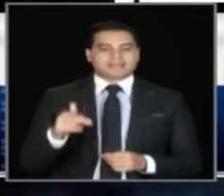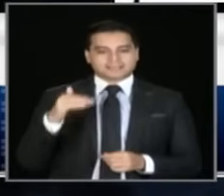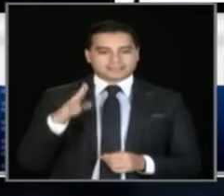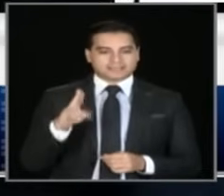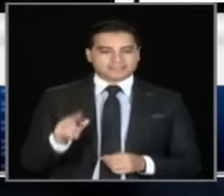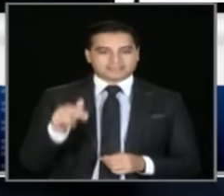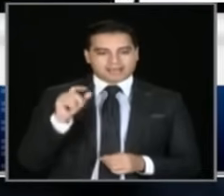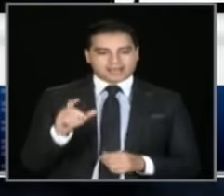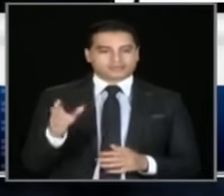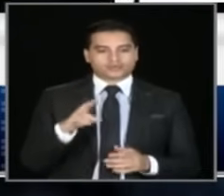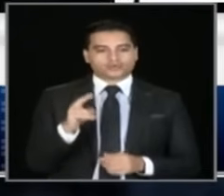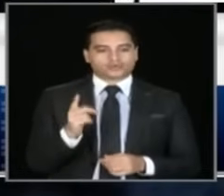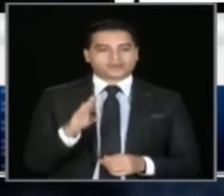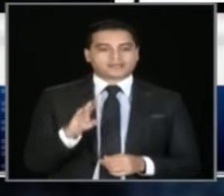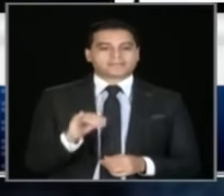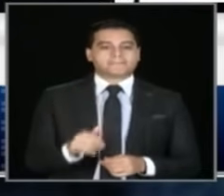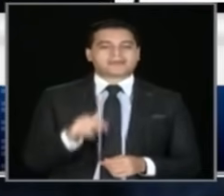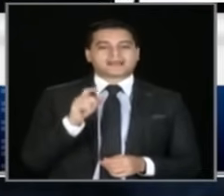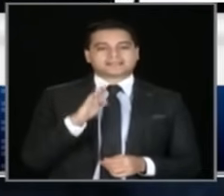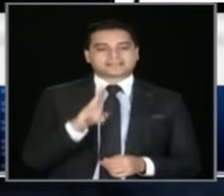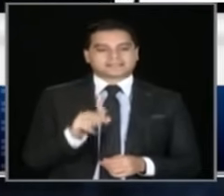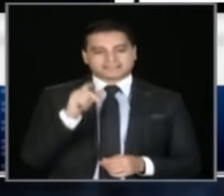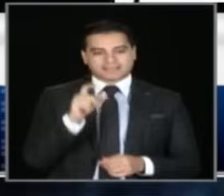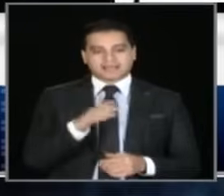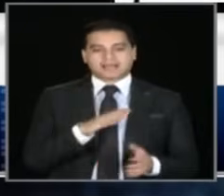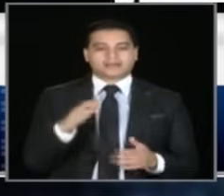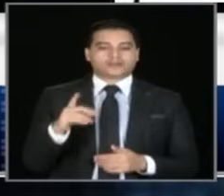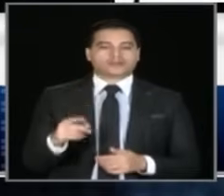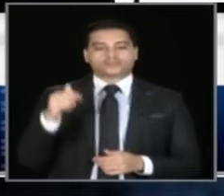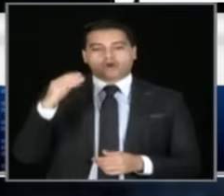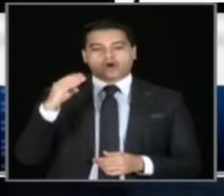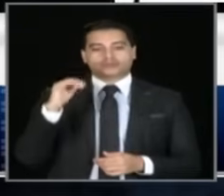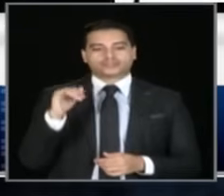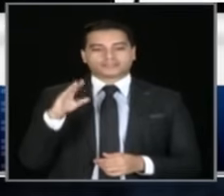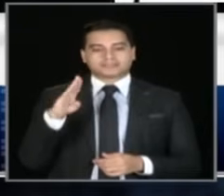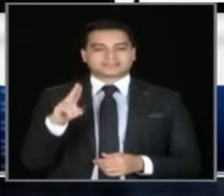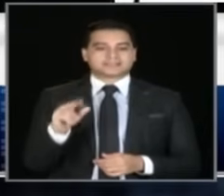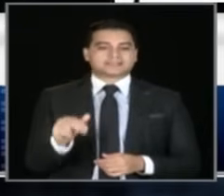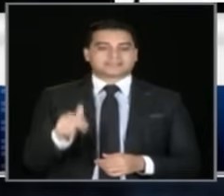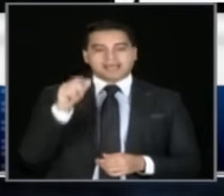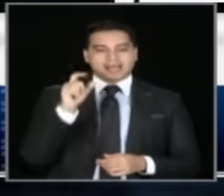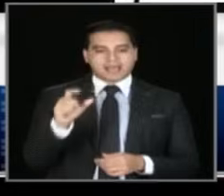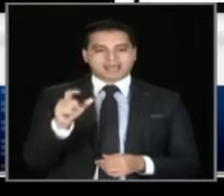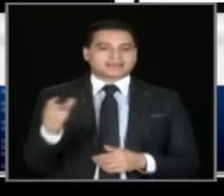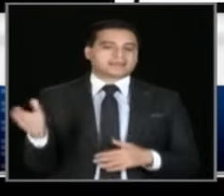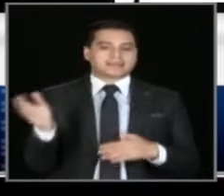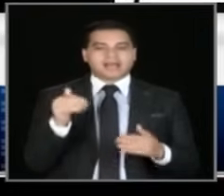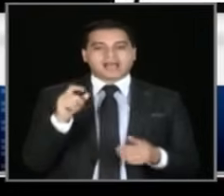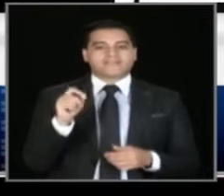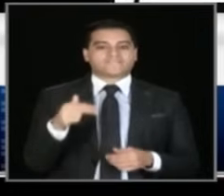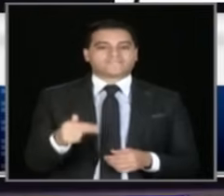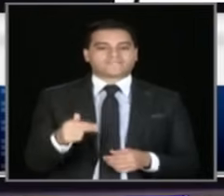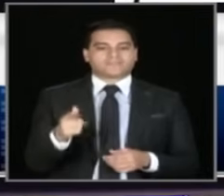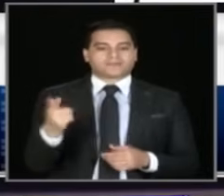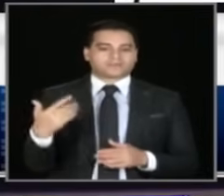كازاخستان، تركمانستان، طاجكستان، أفغانستان. آية؟